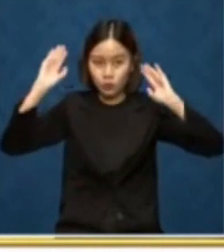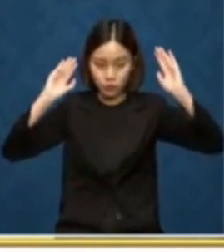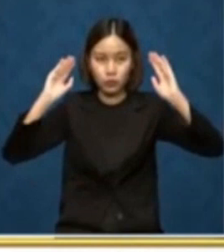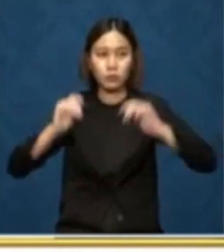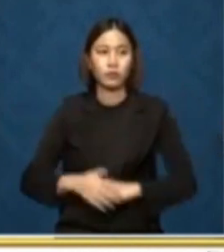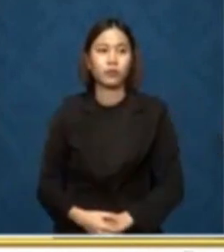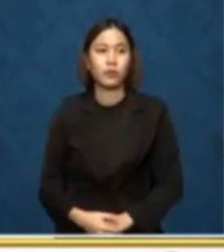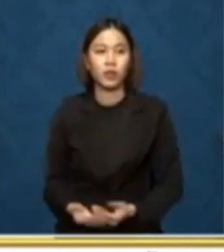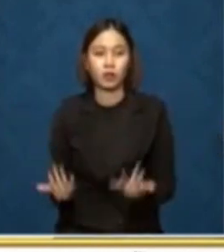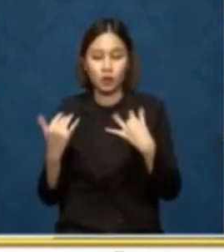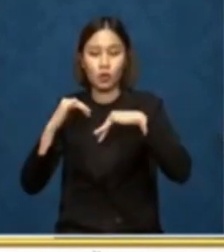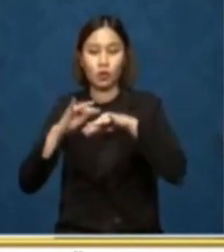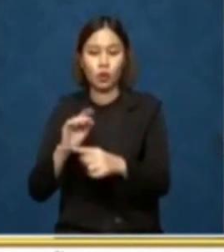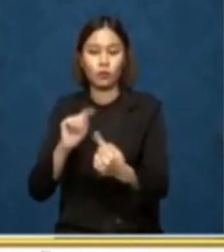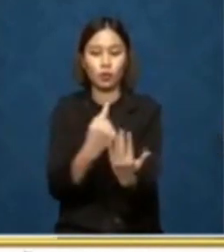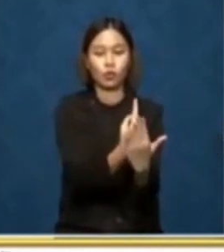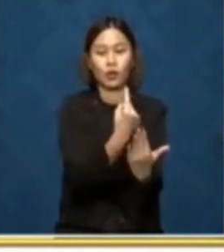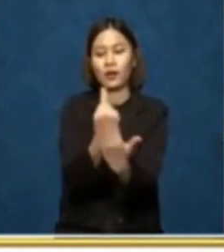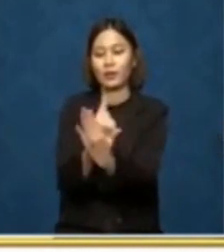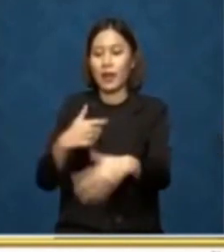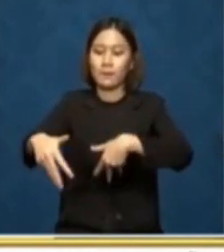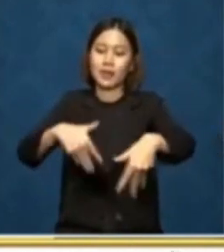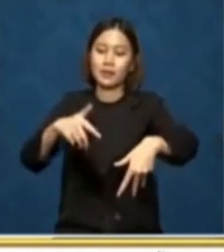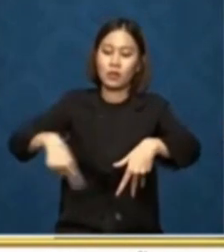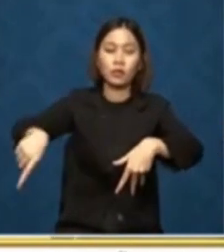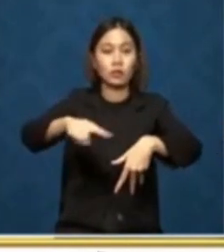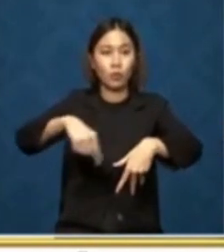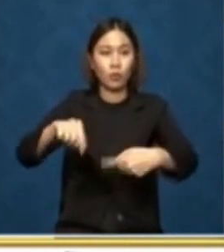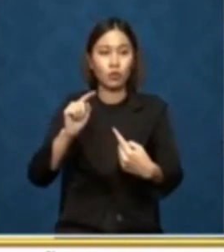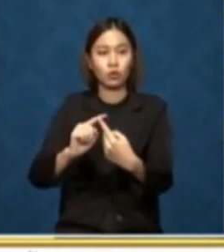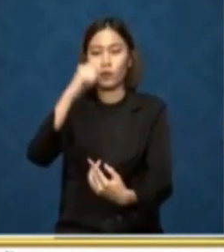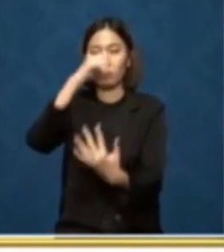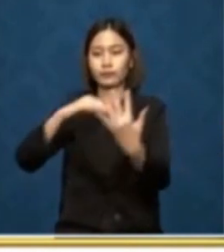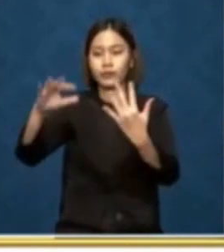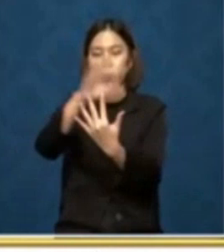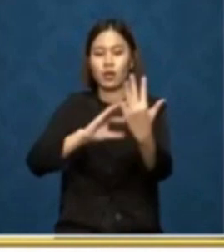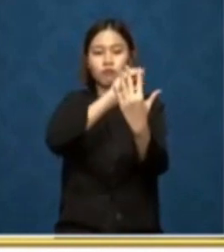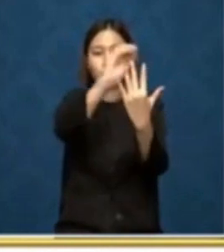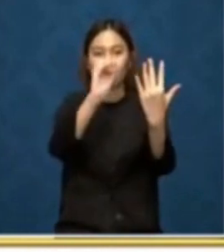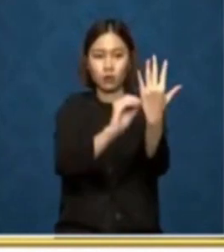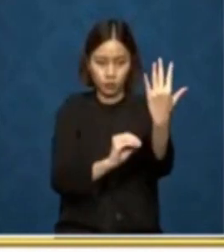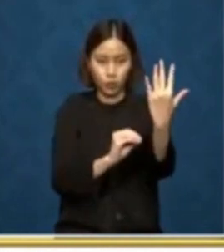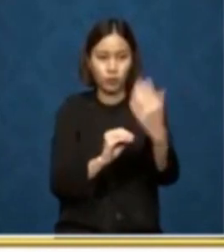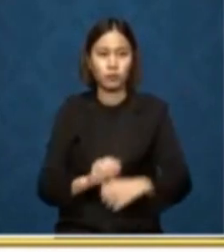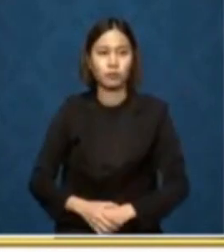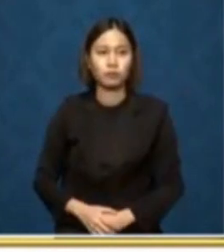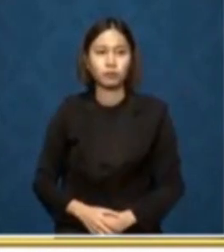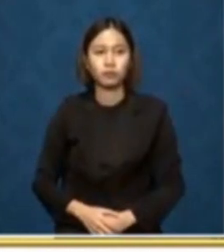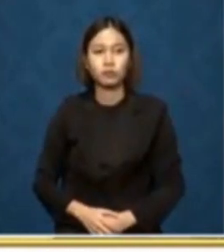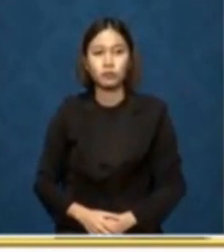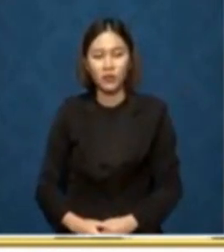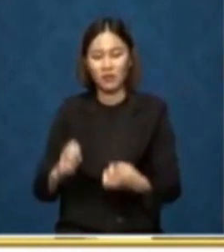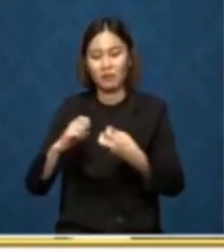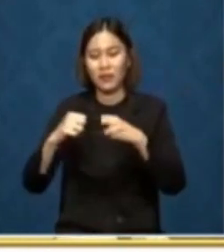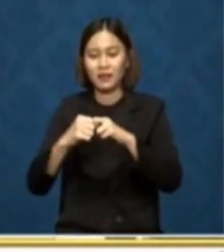เป็นที่อยู่ร่มกันองตัวแทงของประชาชนับจากทั้งประเทศแทนที่